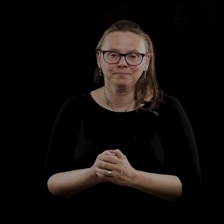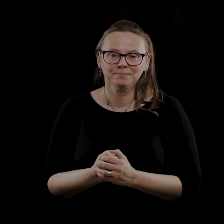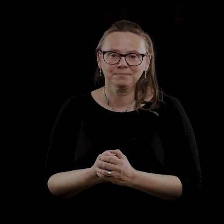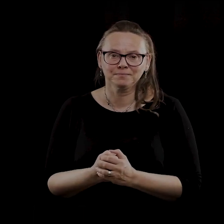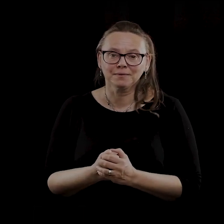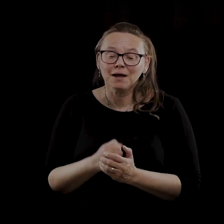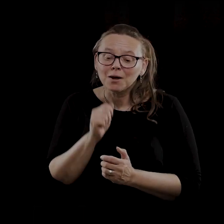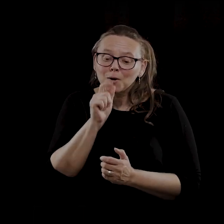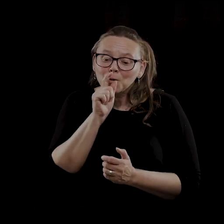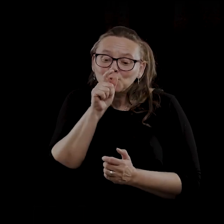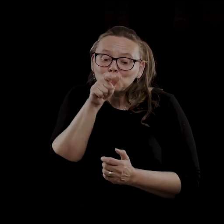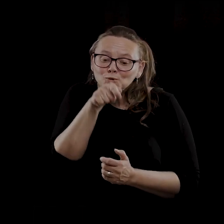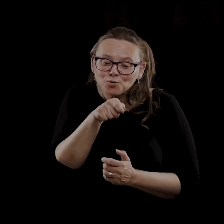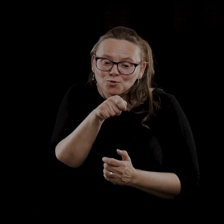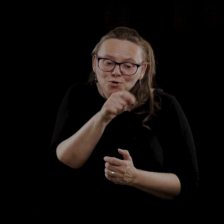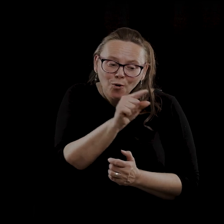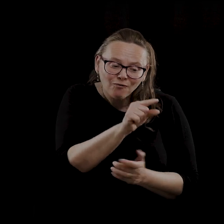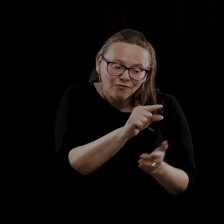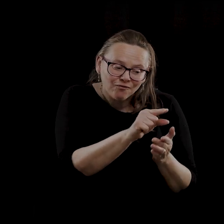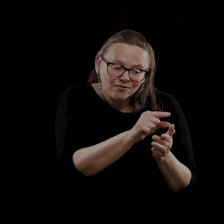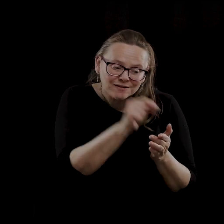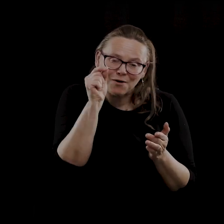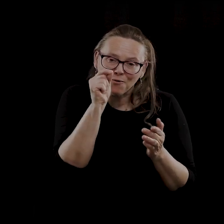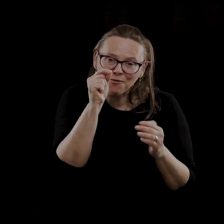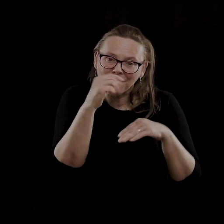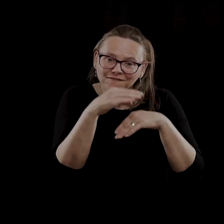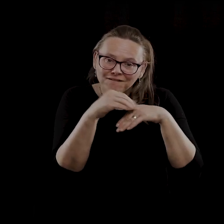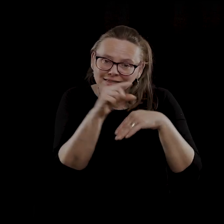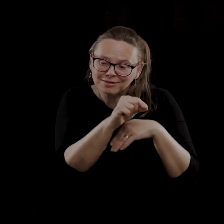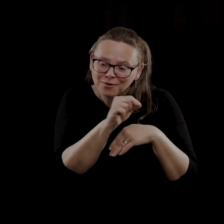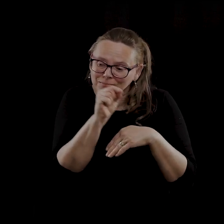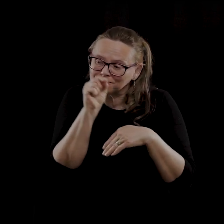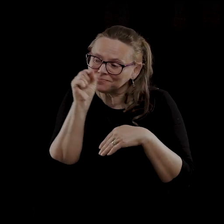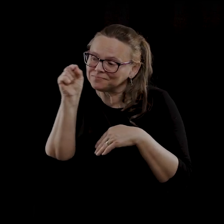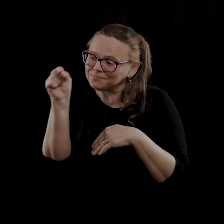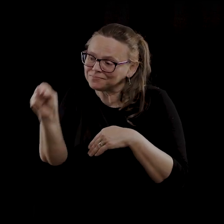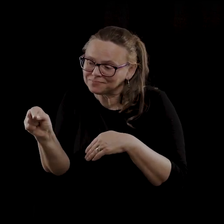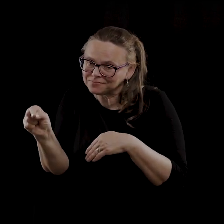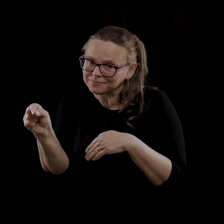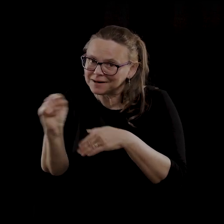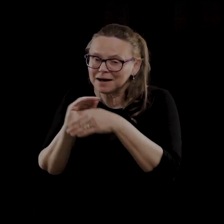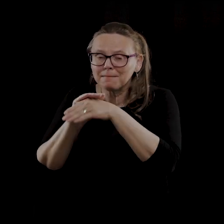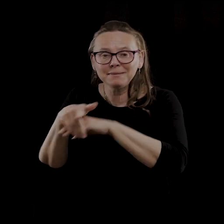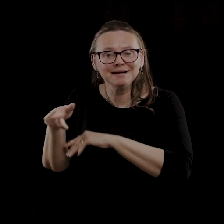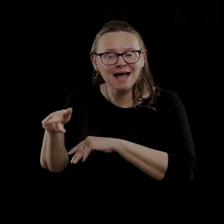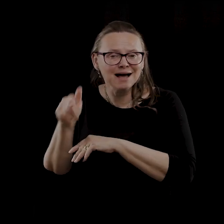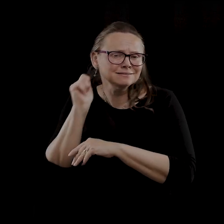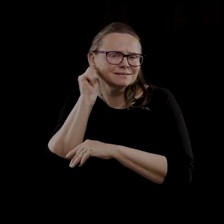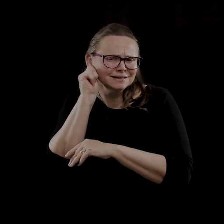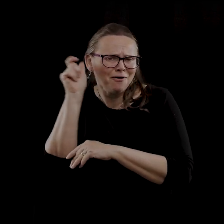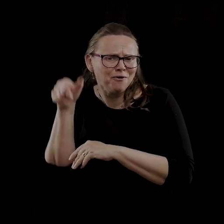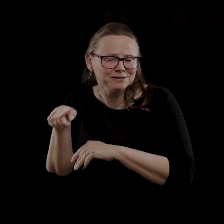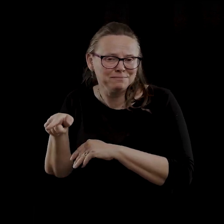S kljunčkom je vzel naslednji košček vate in ga podal prijazni gospe.